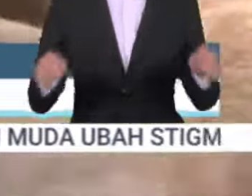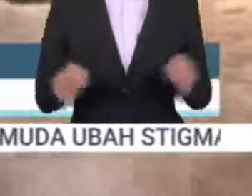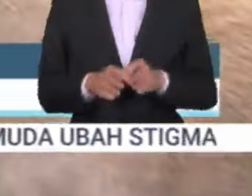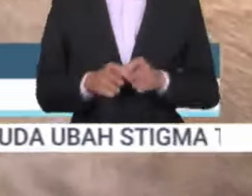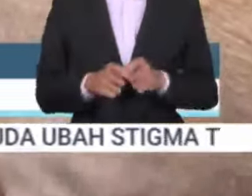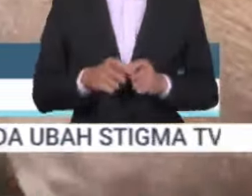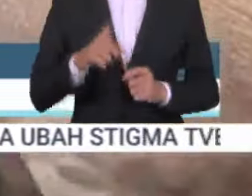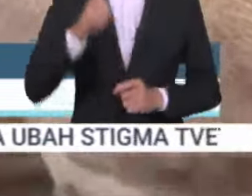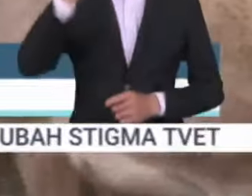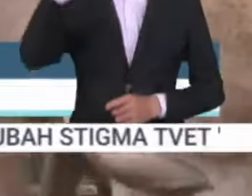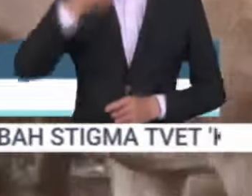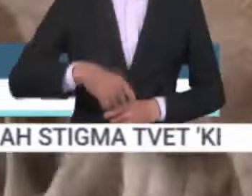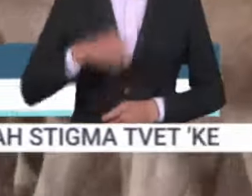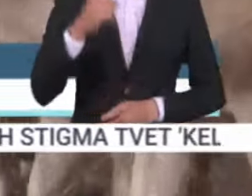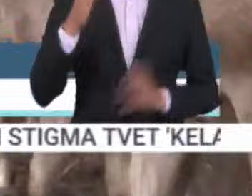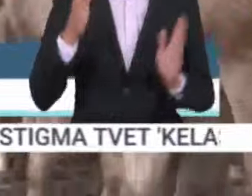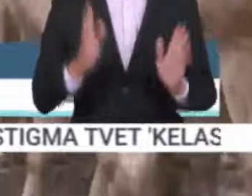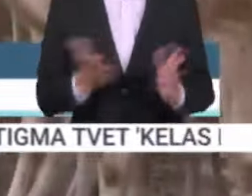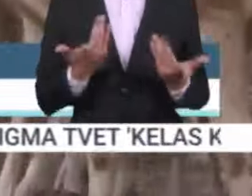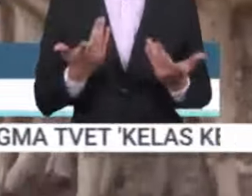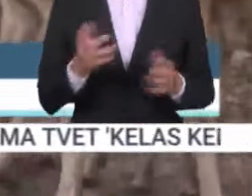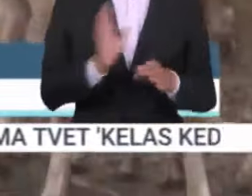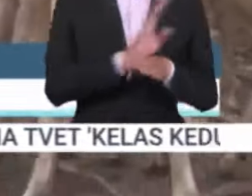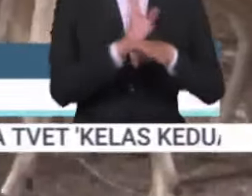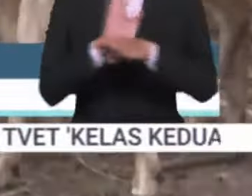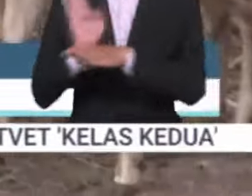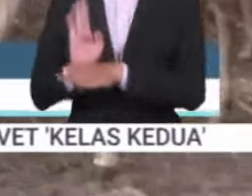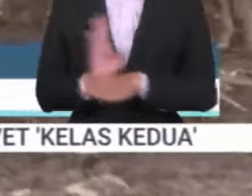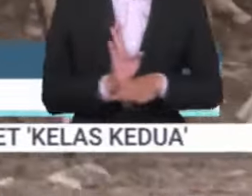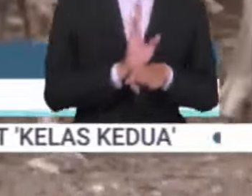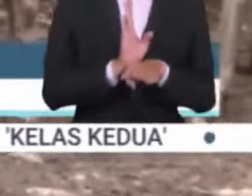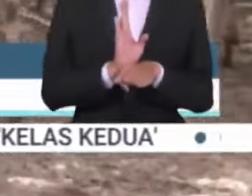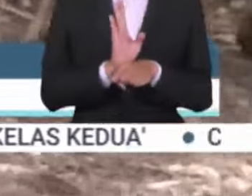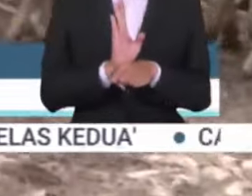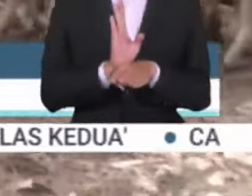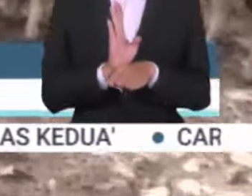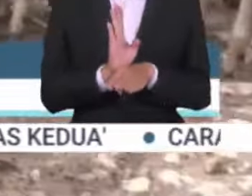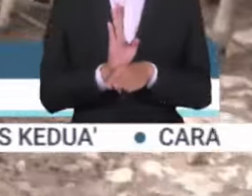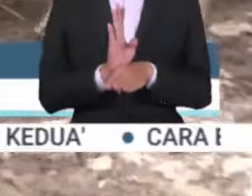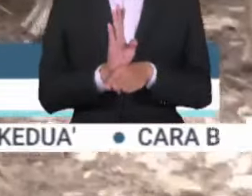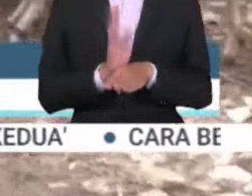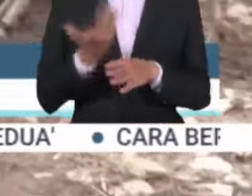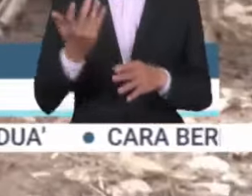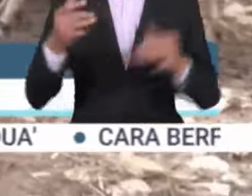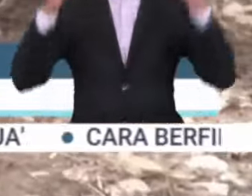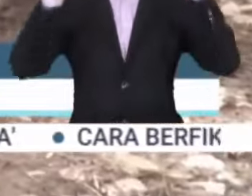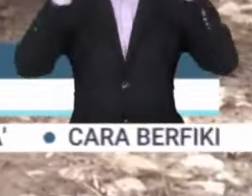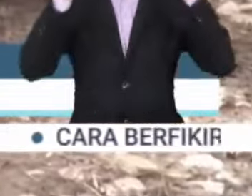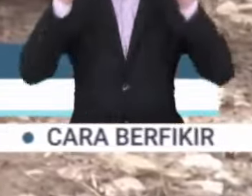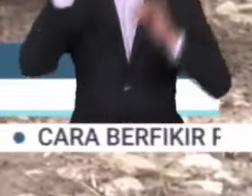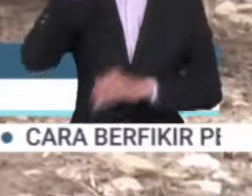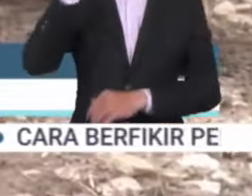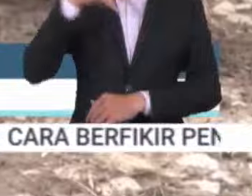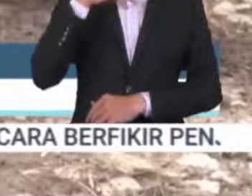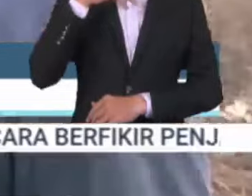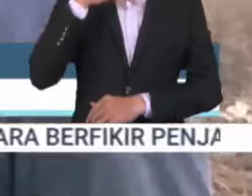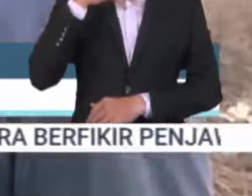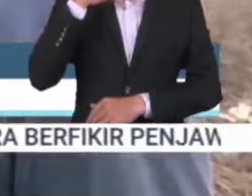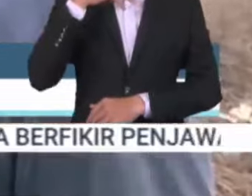Apa ni, seorang agak terkejar-kejar. Nah, jadi, macam lembu kambing tu,